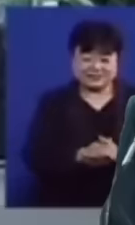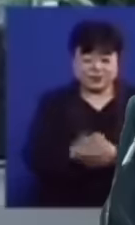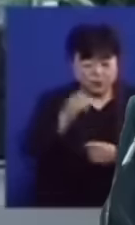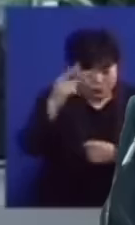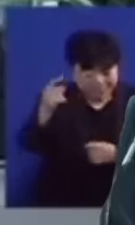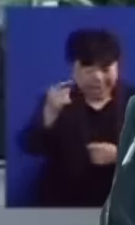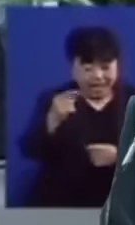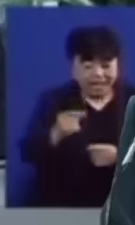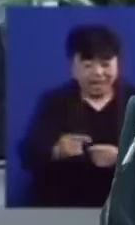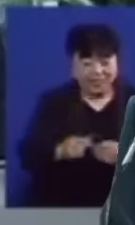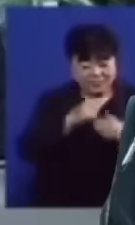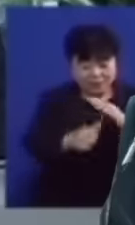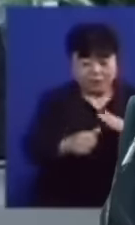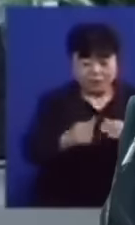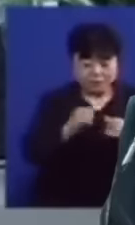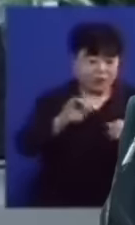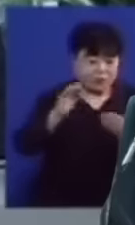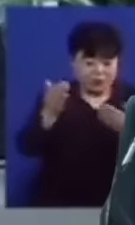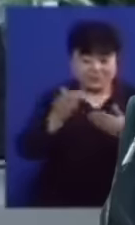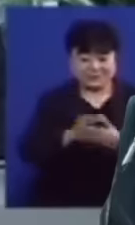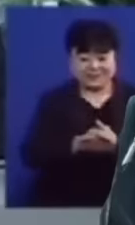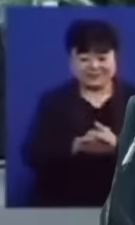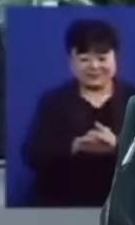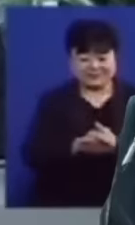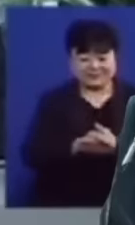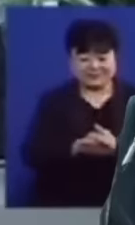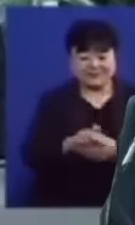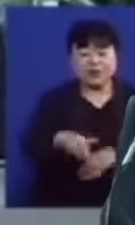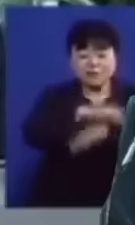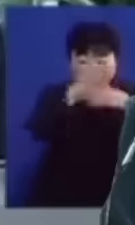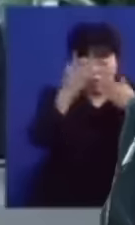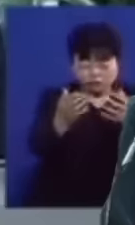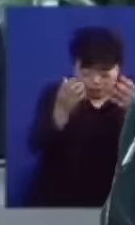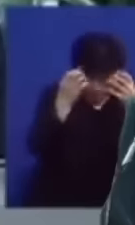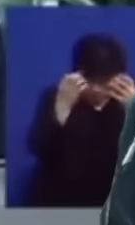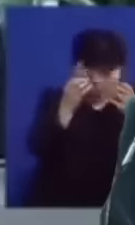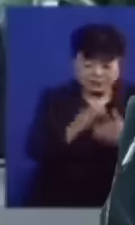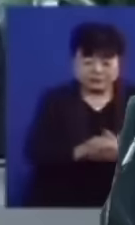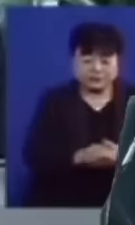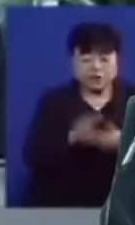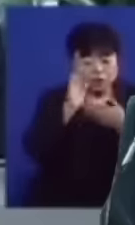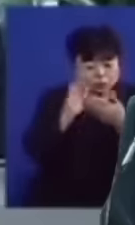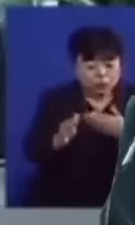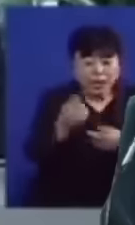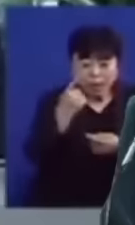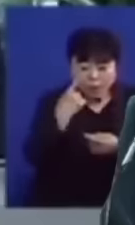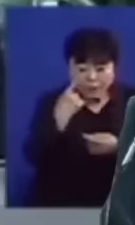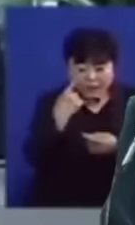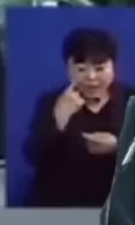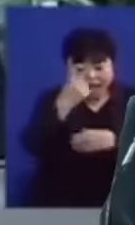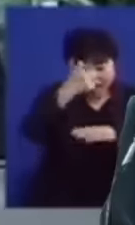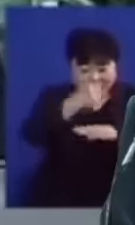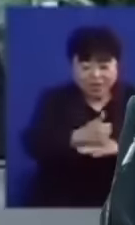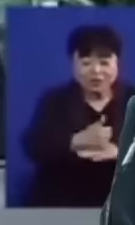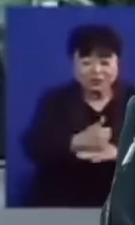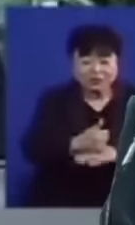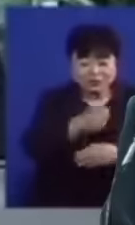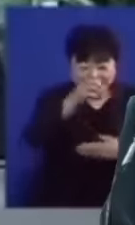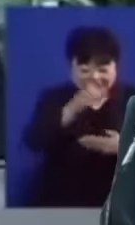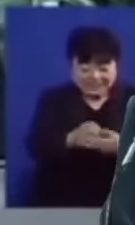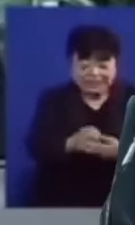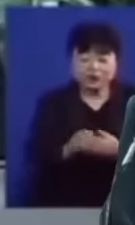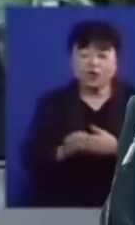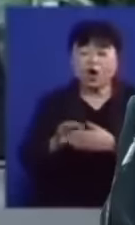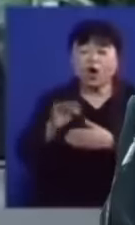위대한 지도자가 됐지 않았습니까? 모든 고통이 나중에 보니까 결국 잔이 넘치게 하는